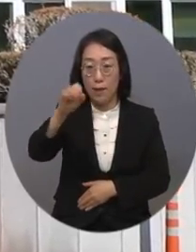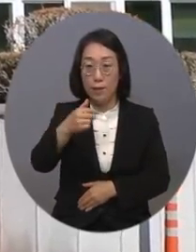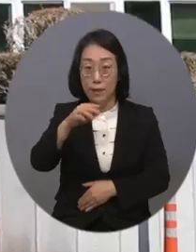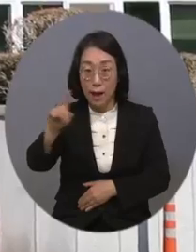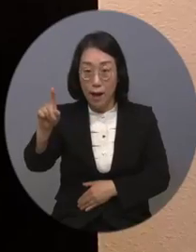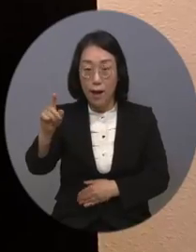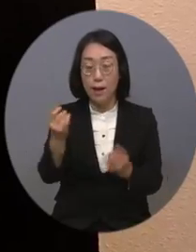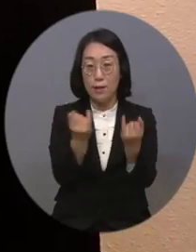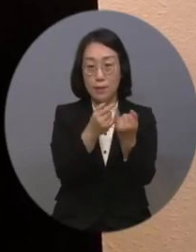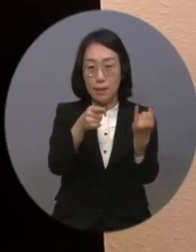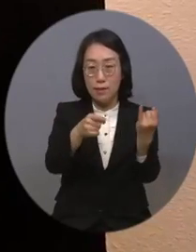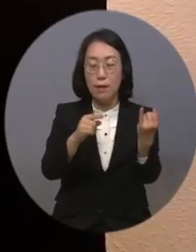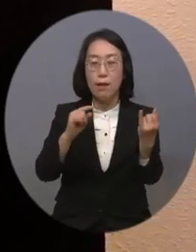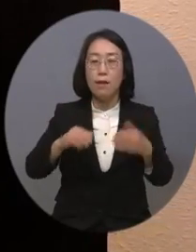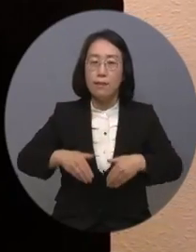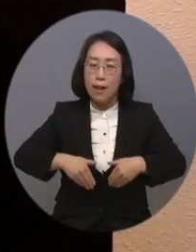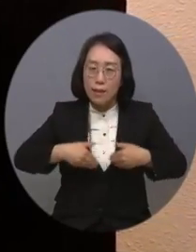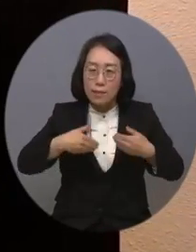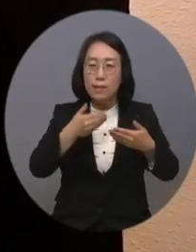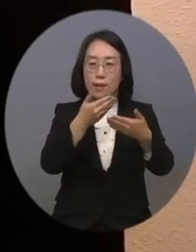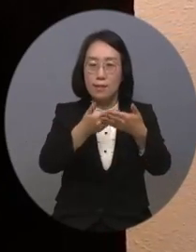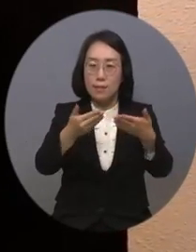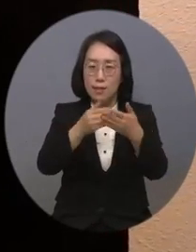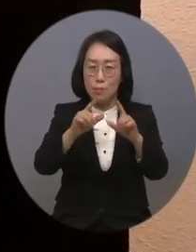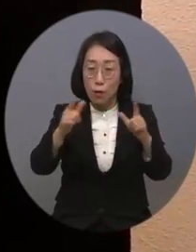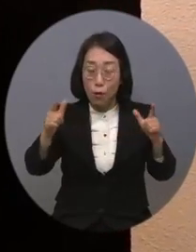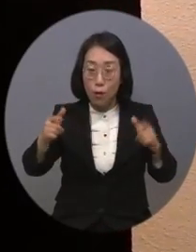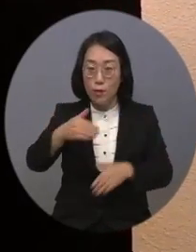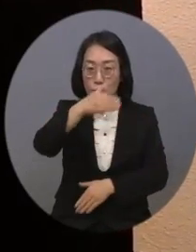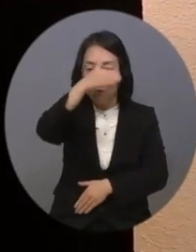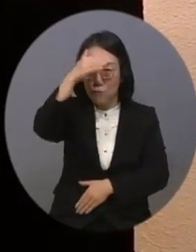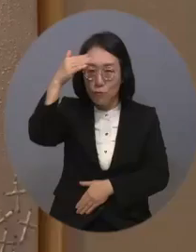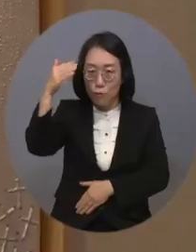빛을 발하는 따뜻한 작품을 선보여 눈길을 끌었습니다.